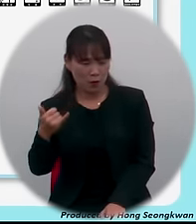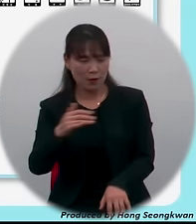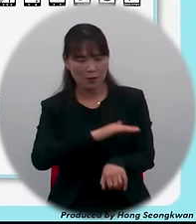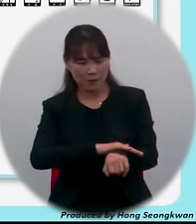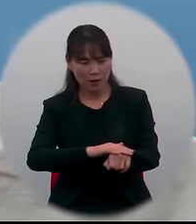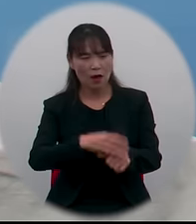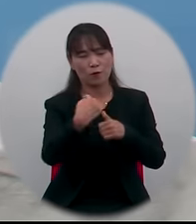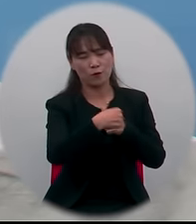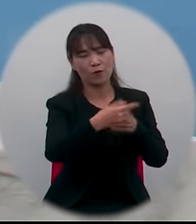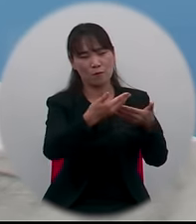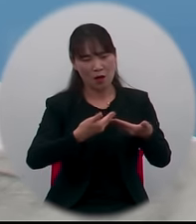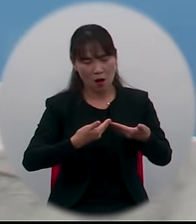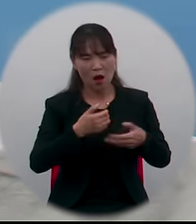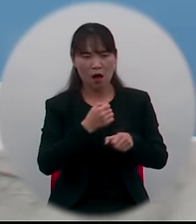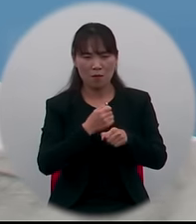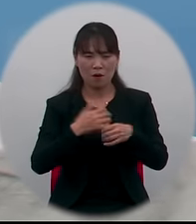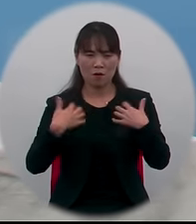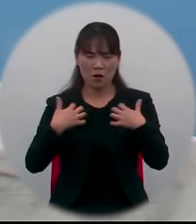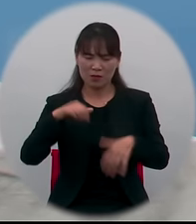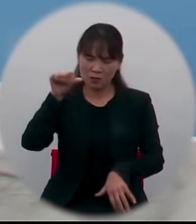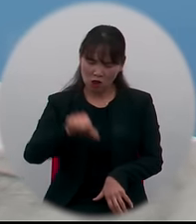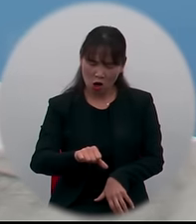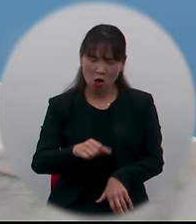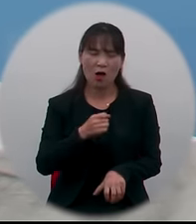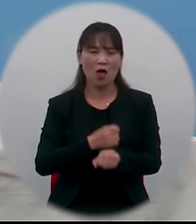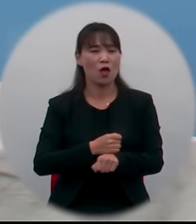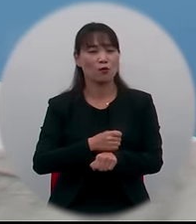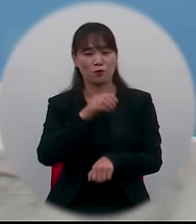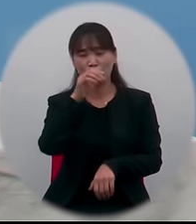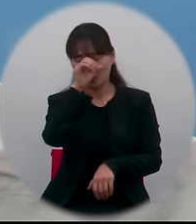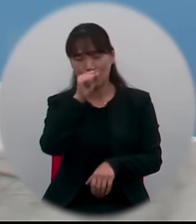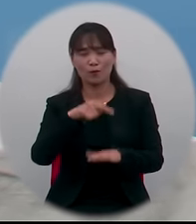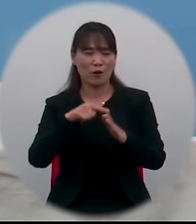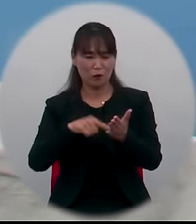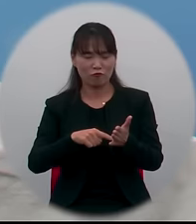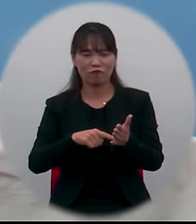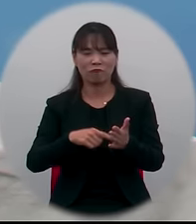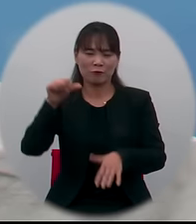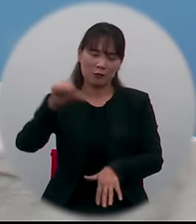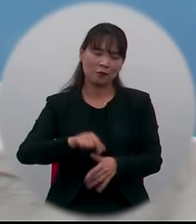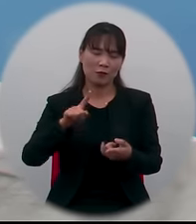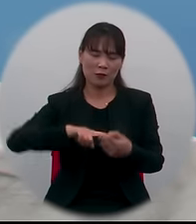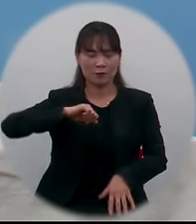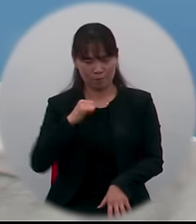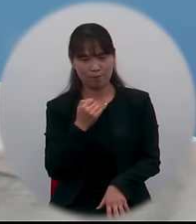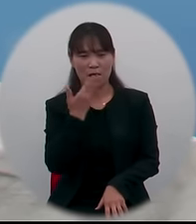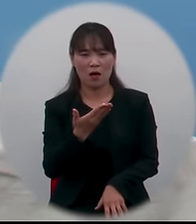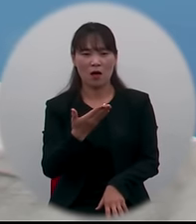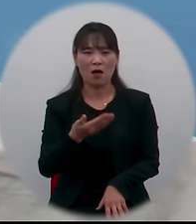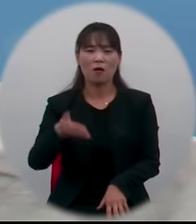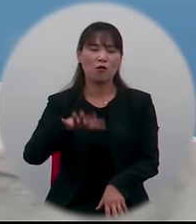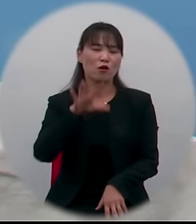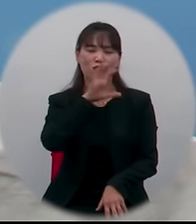아빠한테 게임하는 태도를 건강하게 훈련받은 아이들 그러면 지더라도 분한 마음이 있더라도 쥐쥐 굿 게임 하면서 게임을